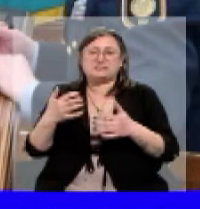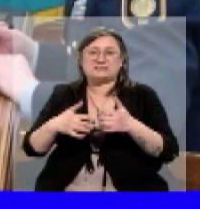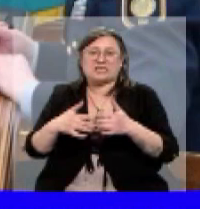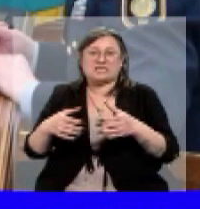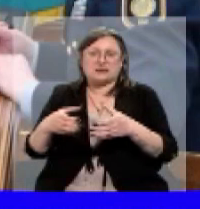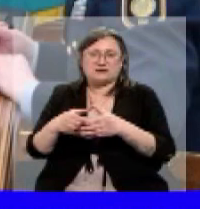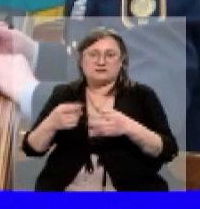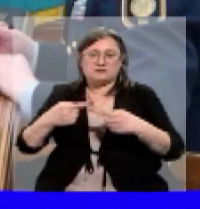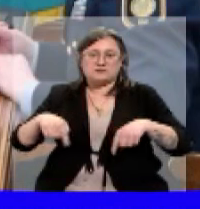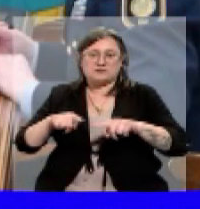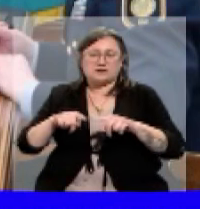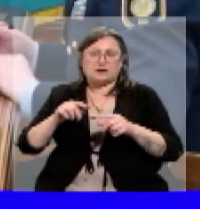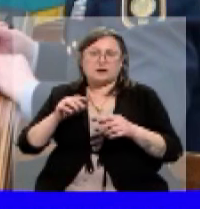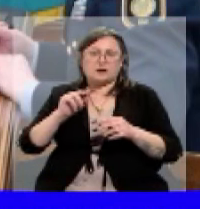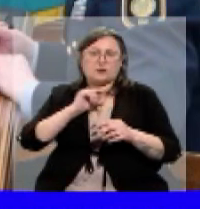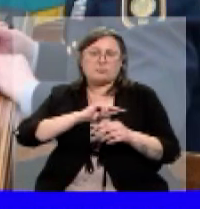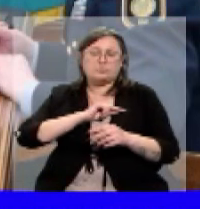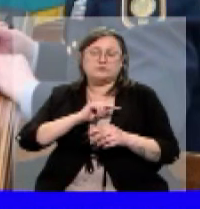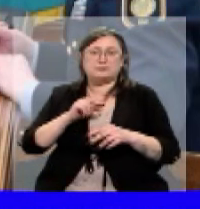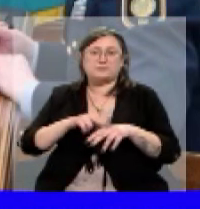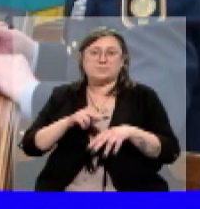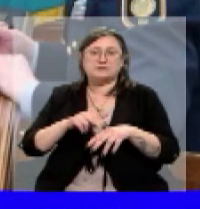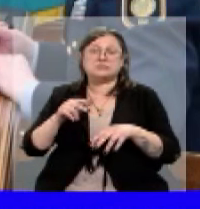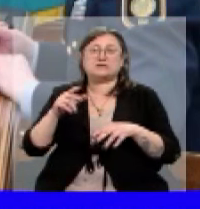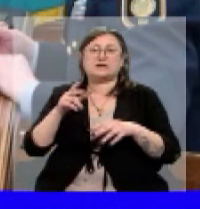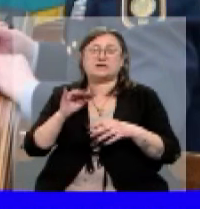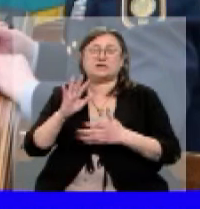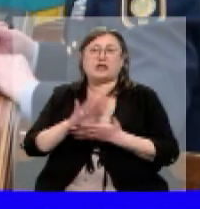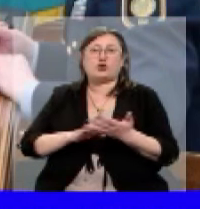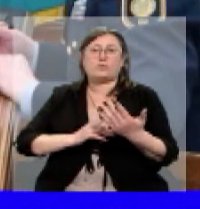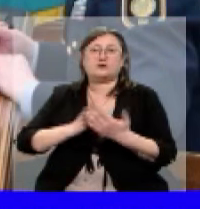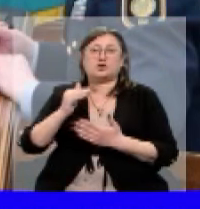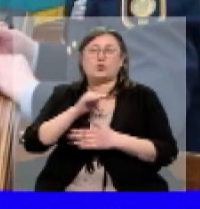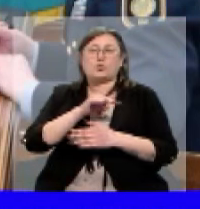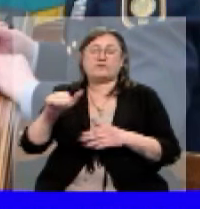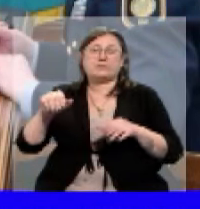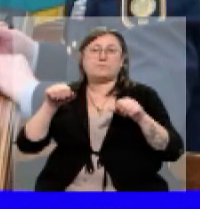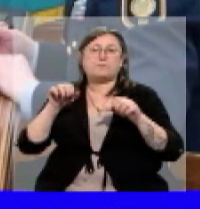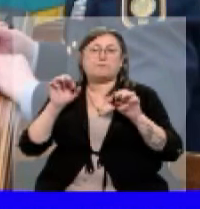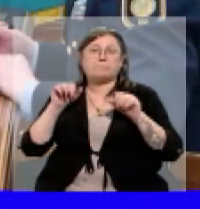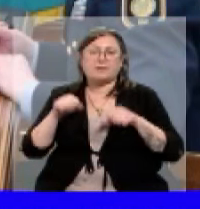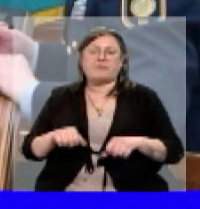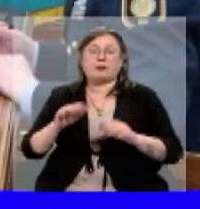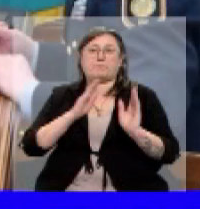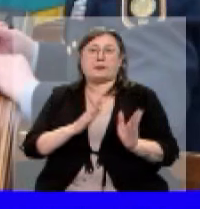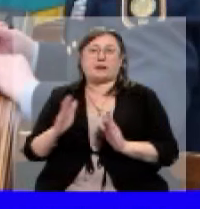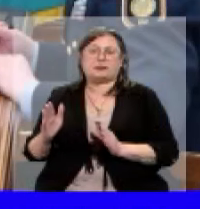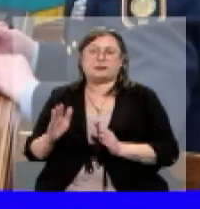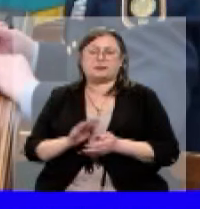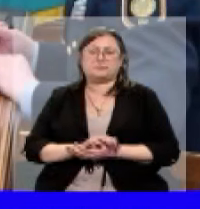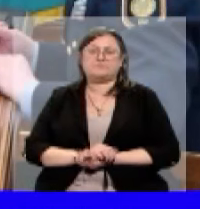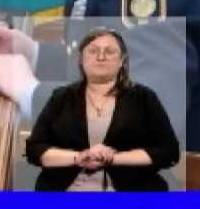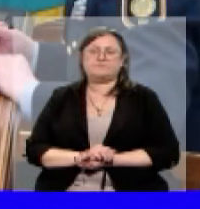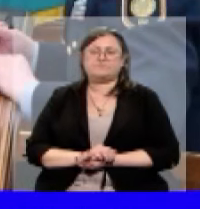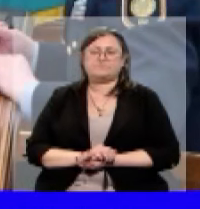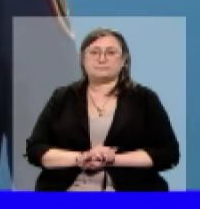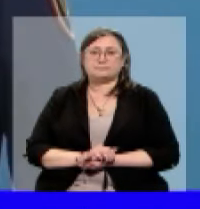Тоқаев еліміздегі құқықтық тәртіп пен қоғамдық қауіпсіздік деңгейін одан әрі арттыру жөнінде бір қатар нақты тапсырма